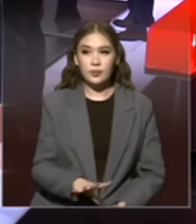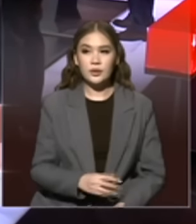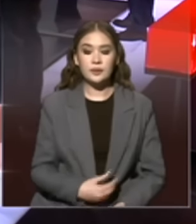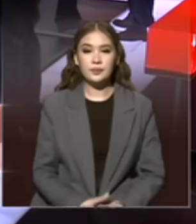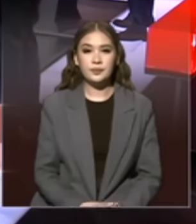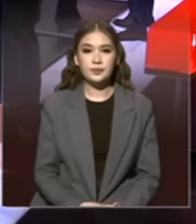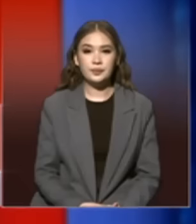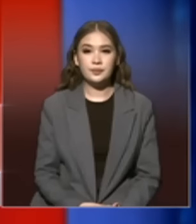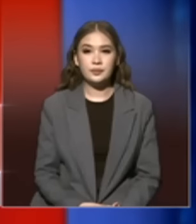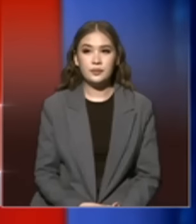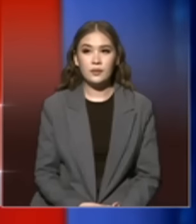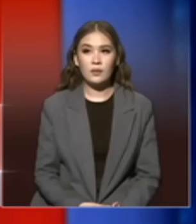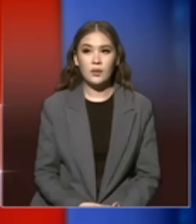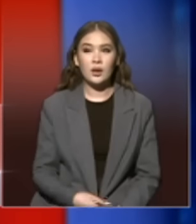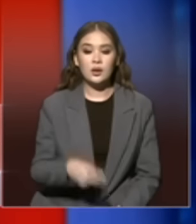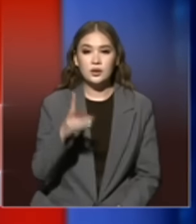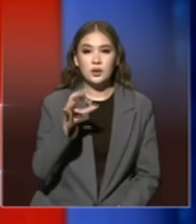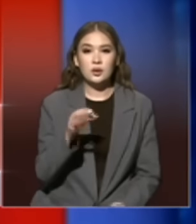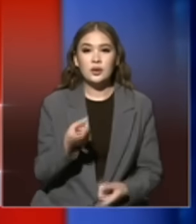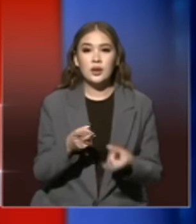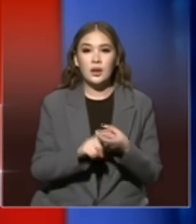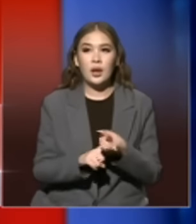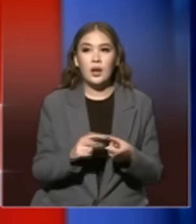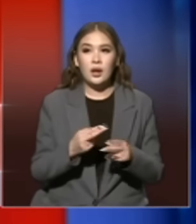Болмағанда. Ал енді бұл енді